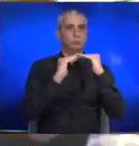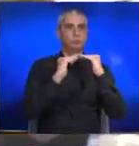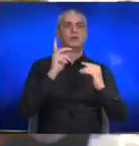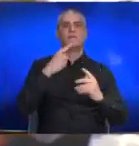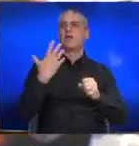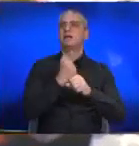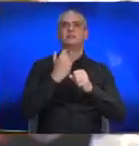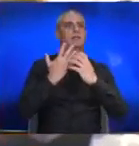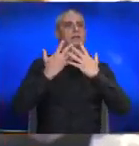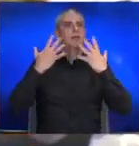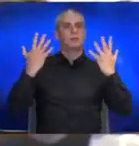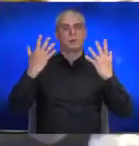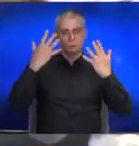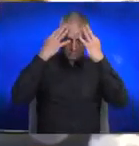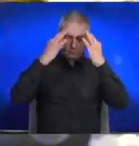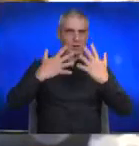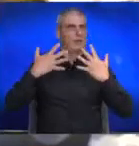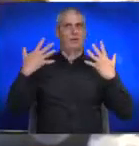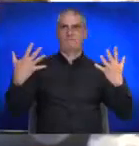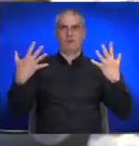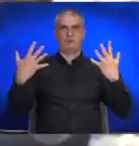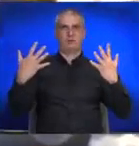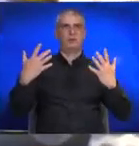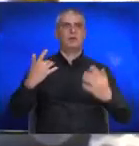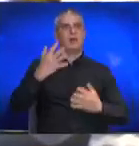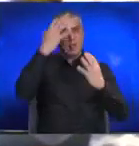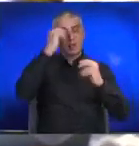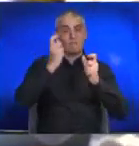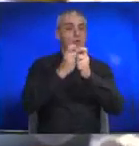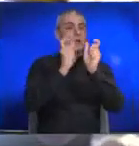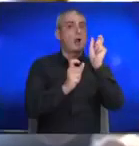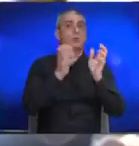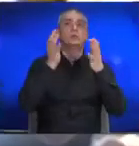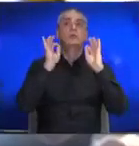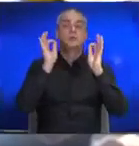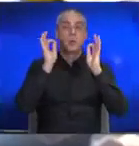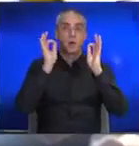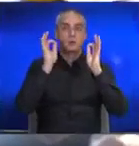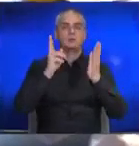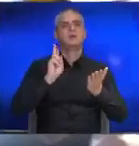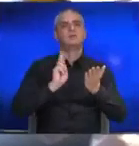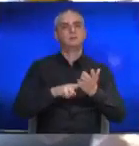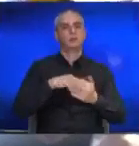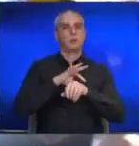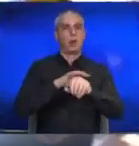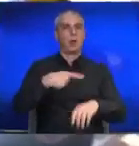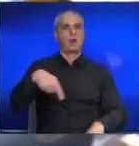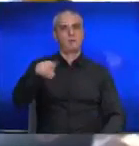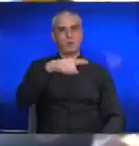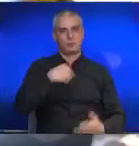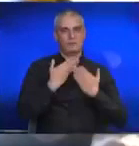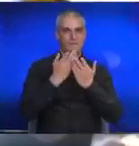אדירים מעוררי כבוד. לכבוד האוכלוסיות המיוחדות והזכות ללוות אותן ולסייע